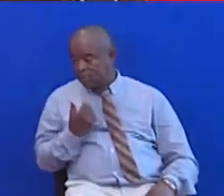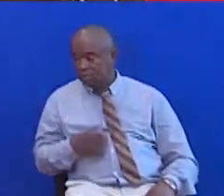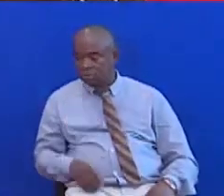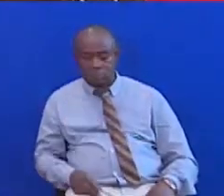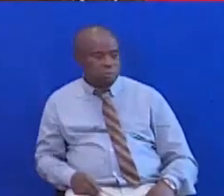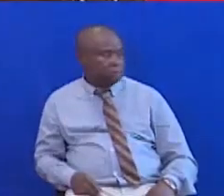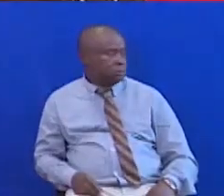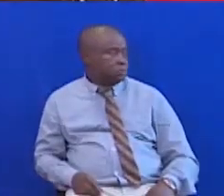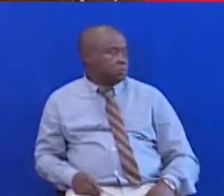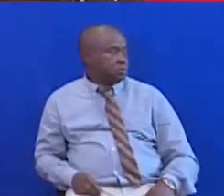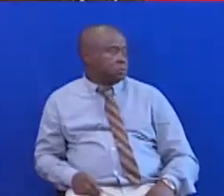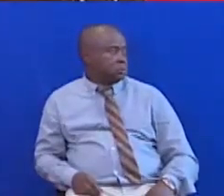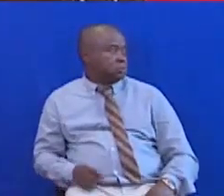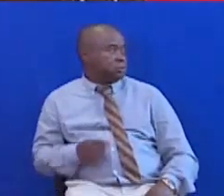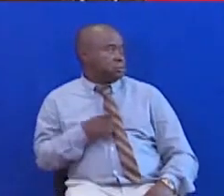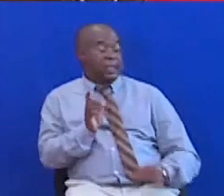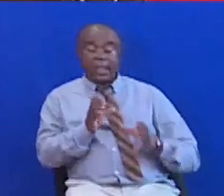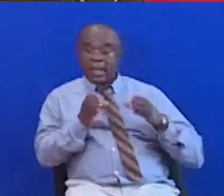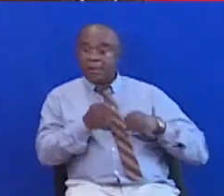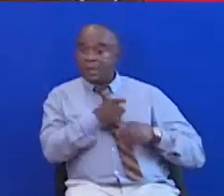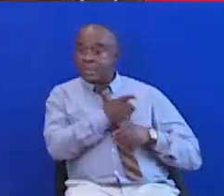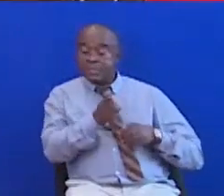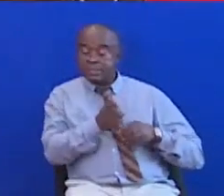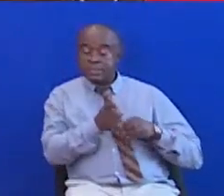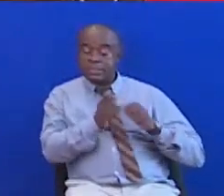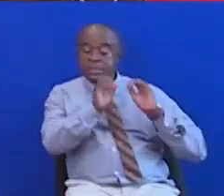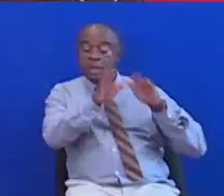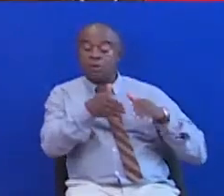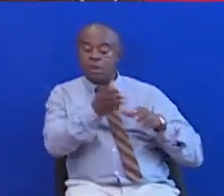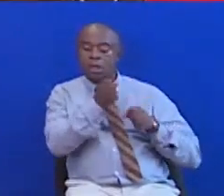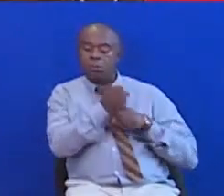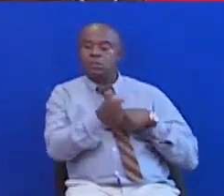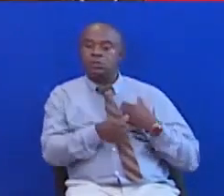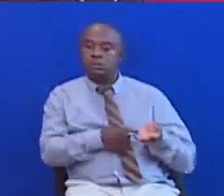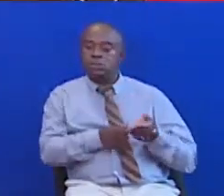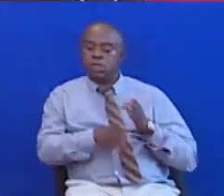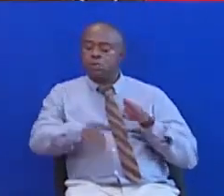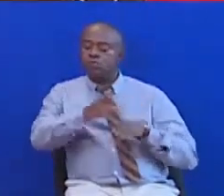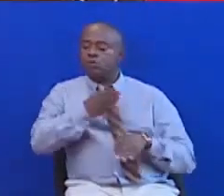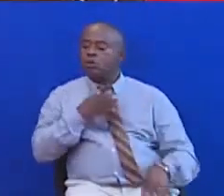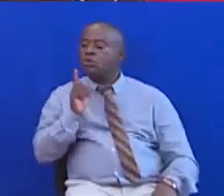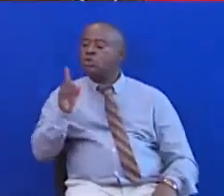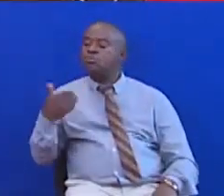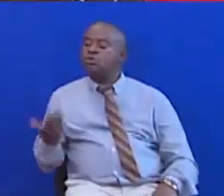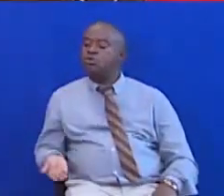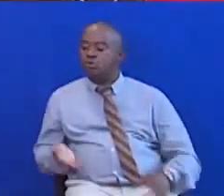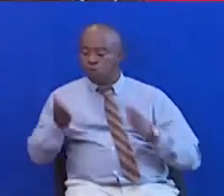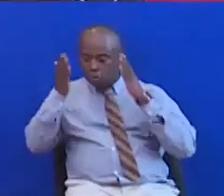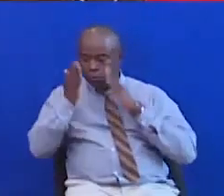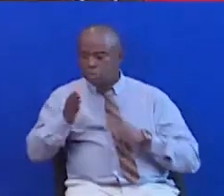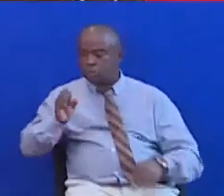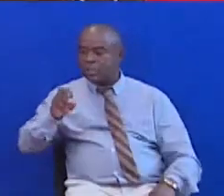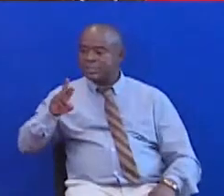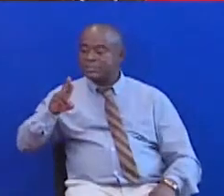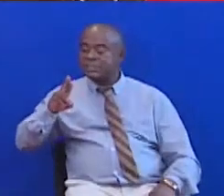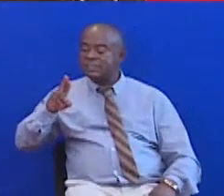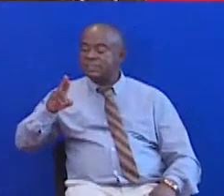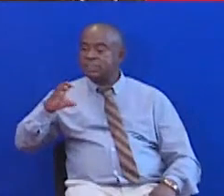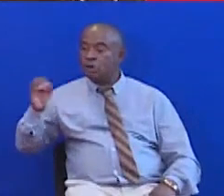na uzuri, kamati ya bunge ya budget, mwenyekiti wangu yuko hapa mheshimiwa Silo, mwaka jana